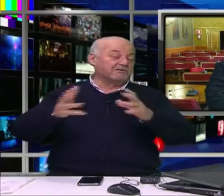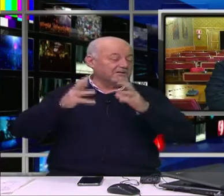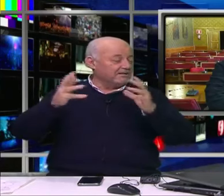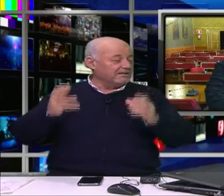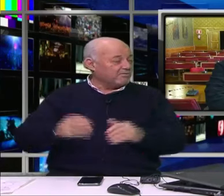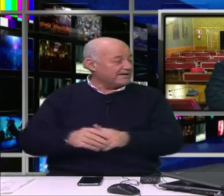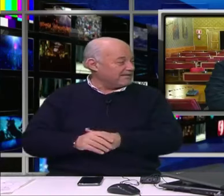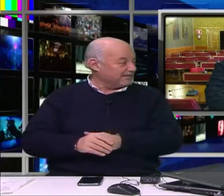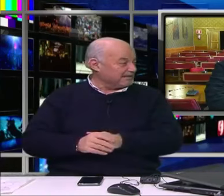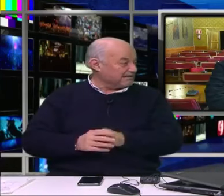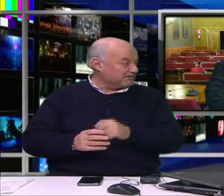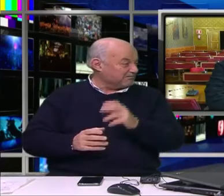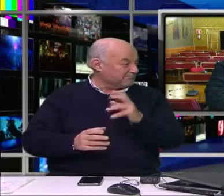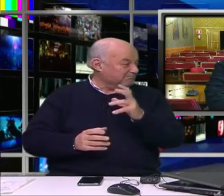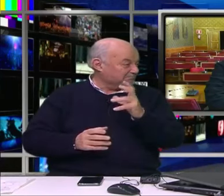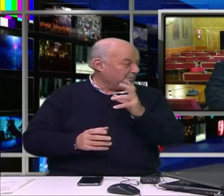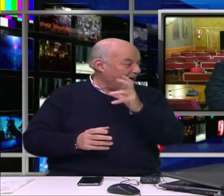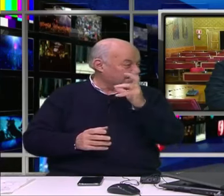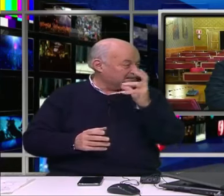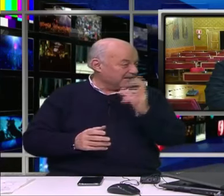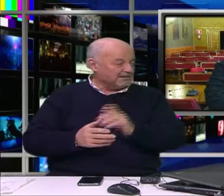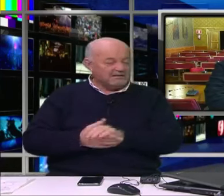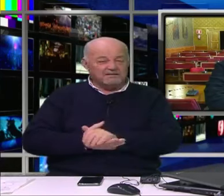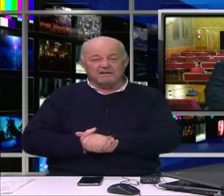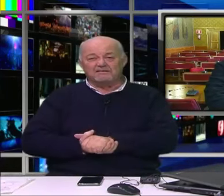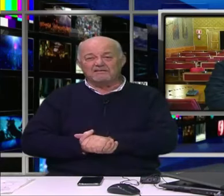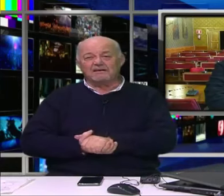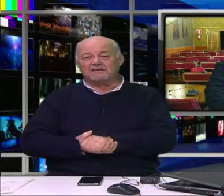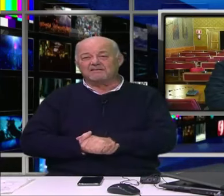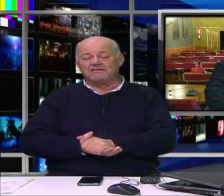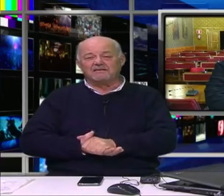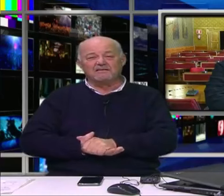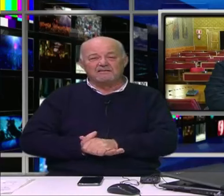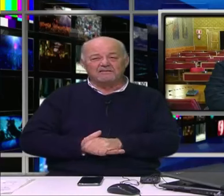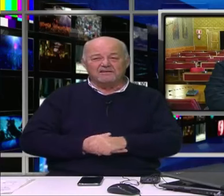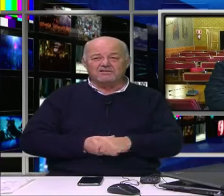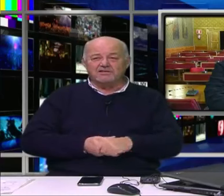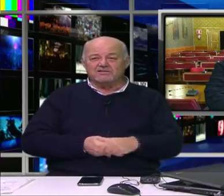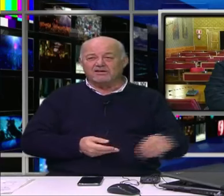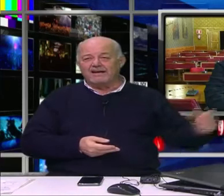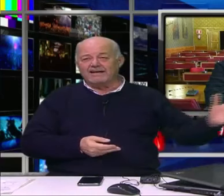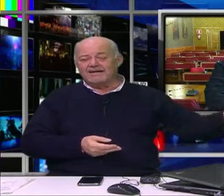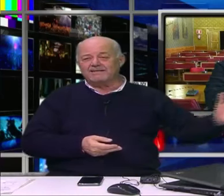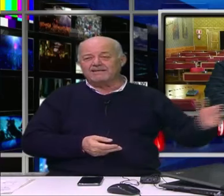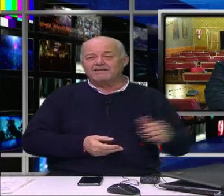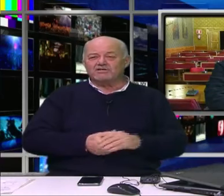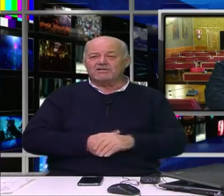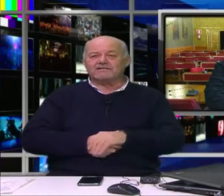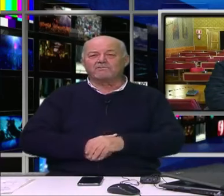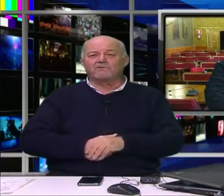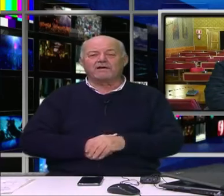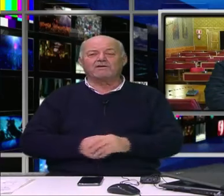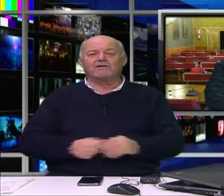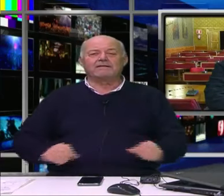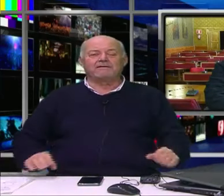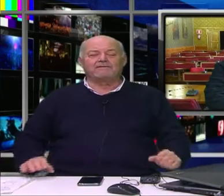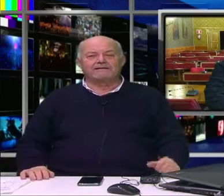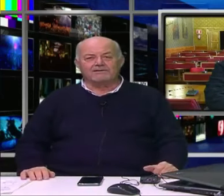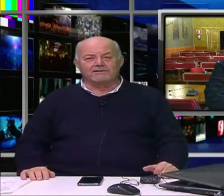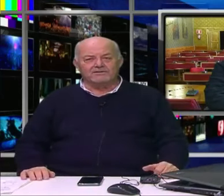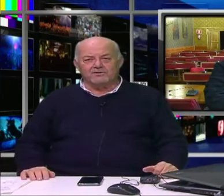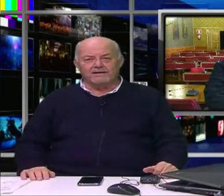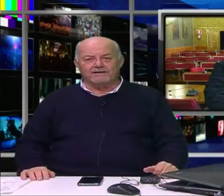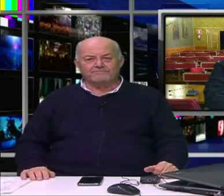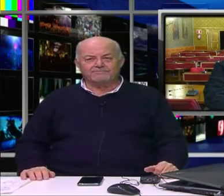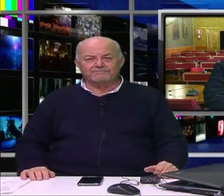fin dei conti quasi natalizio. Quasi, niente di eccezionale. Grazie Cesare Bruchino, andiamo avanti